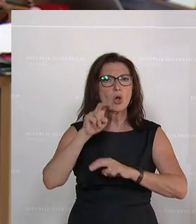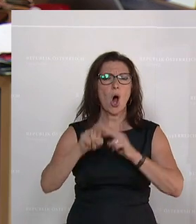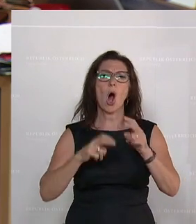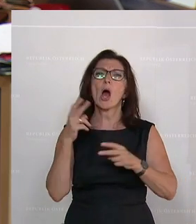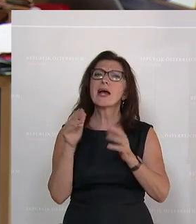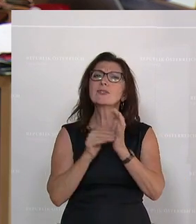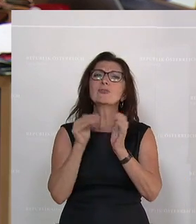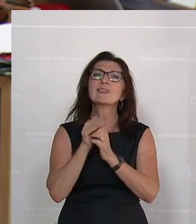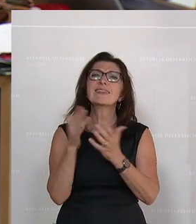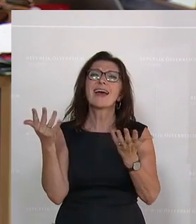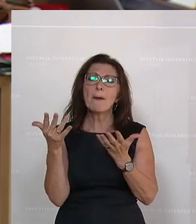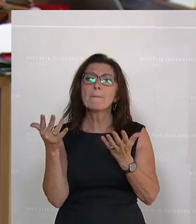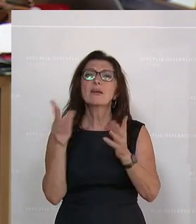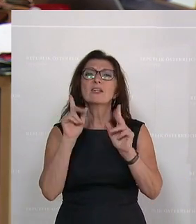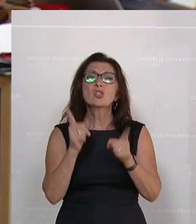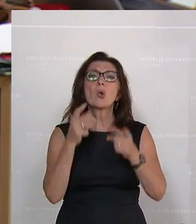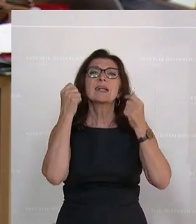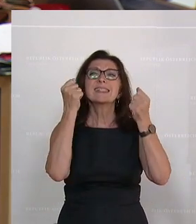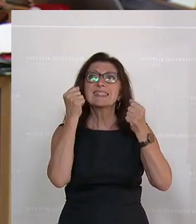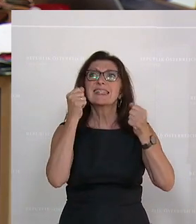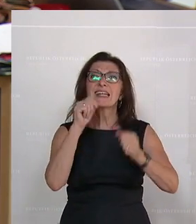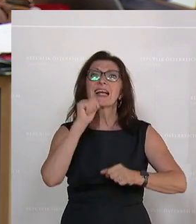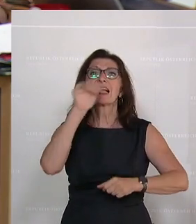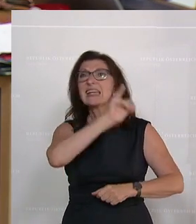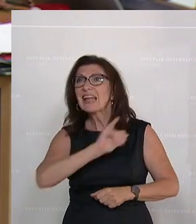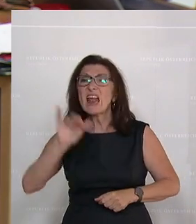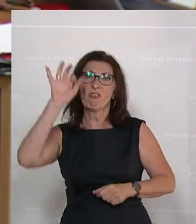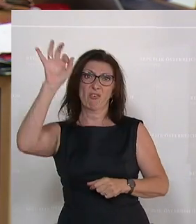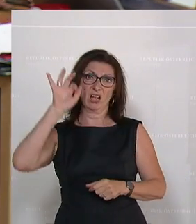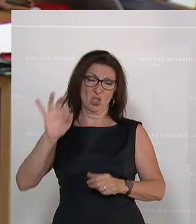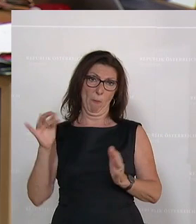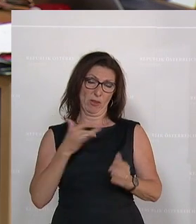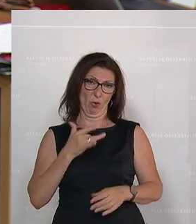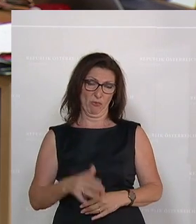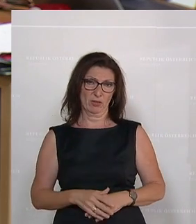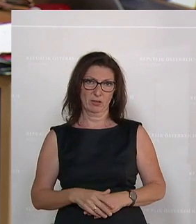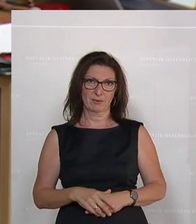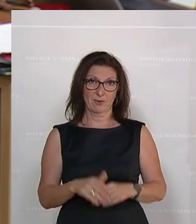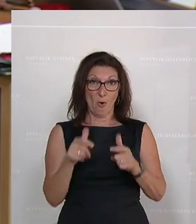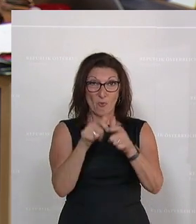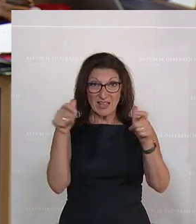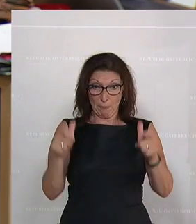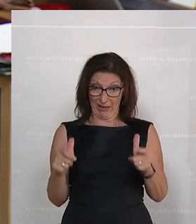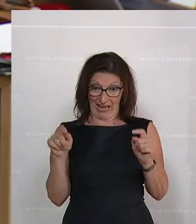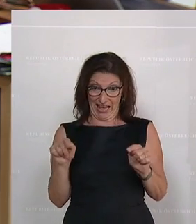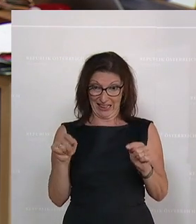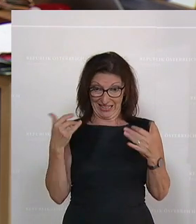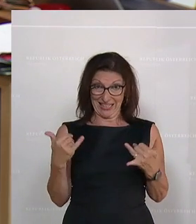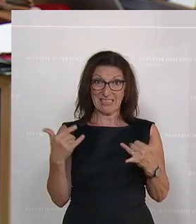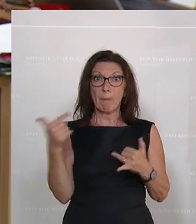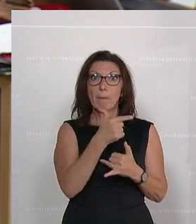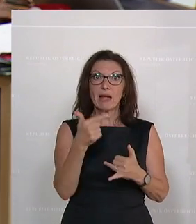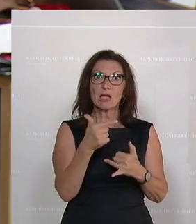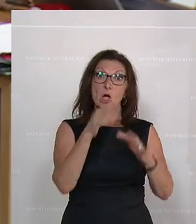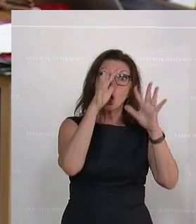machen ja und das paket das ist heute gibt das heute besprochen wird macht beides sofort maßnahmen und strukturelle